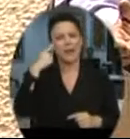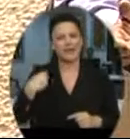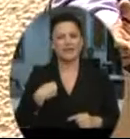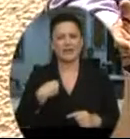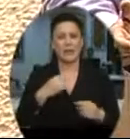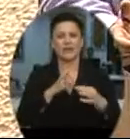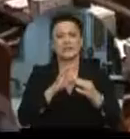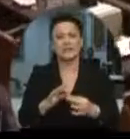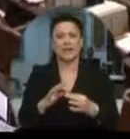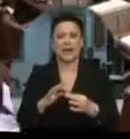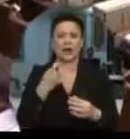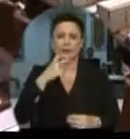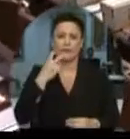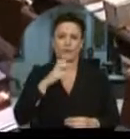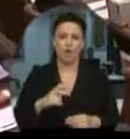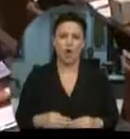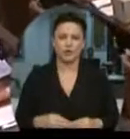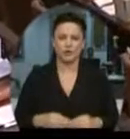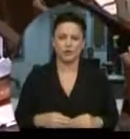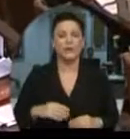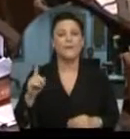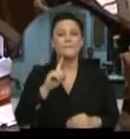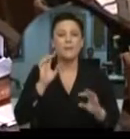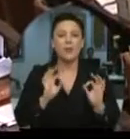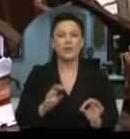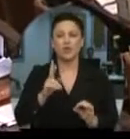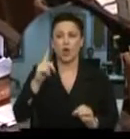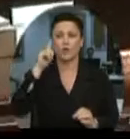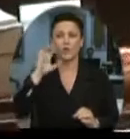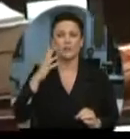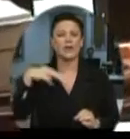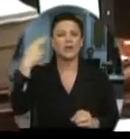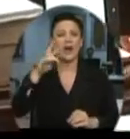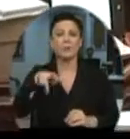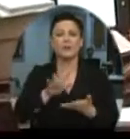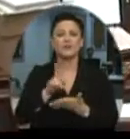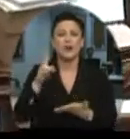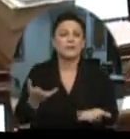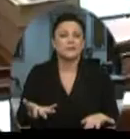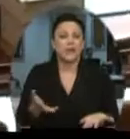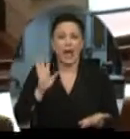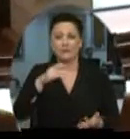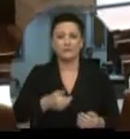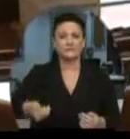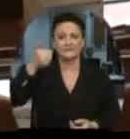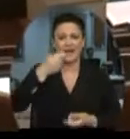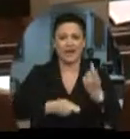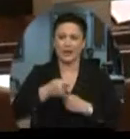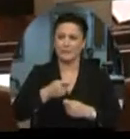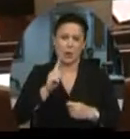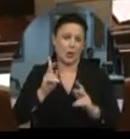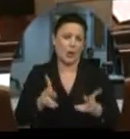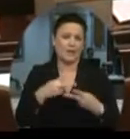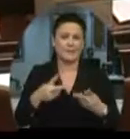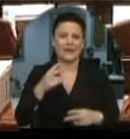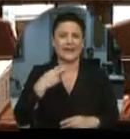שקבעתם בישיבת הממשלה. מי באמת יכול לדעת מה יקרה בשנת 2012? אפילו בכירי הכלכלנים לא מסכימים להתחייב. זו